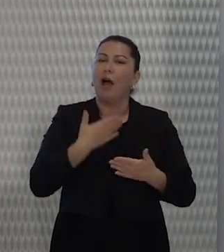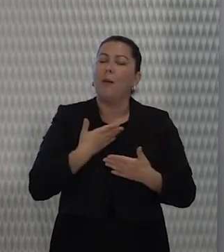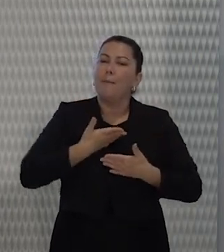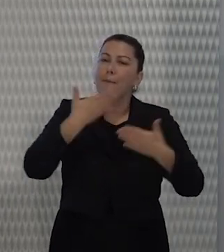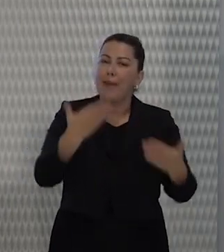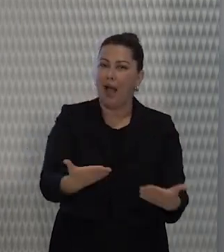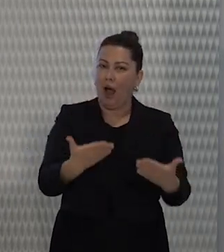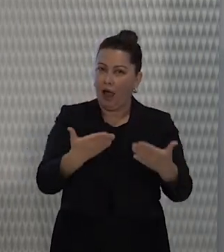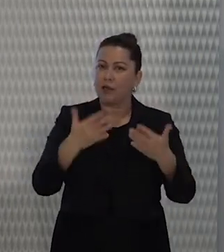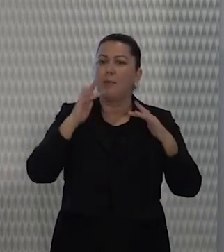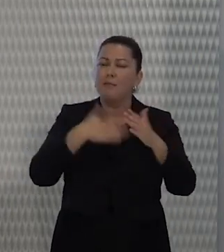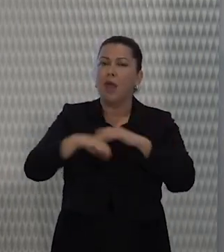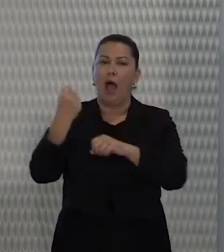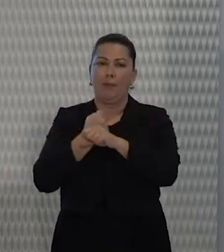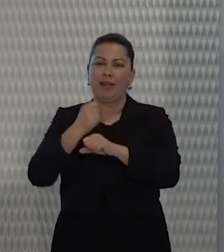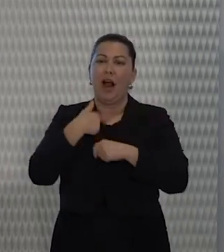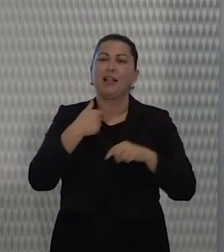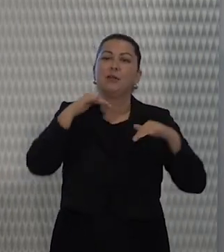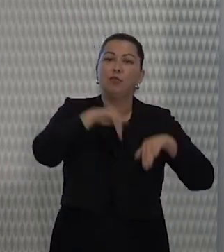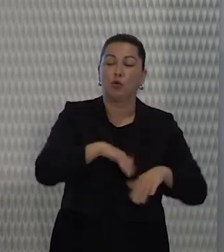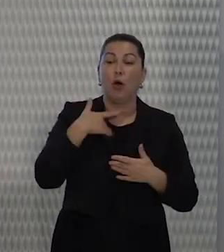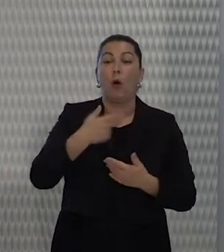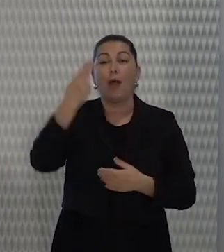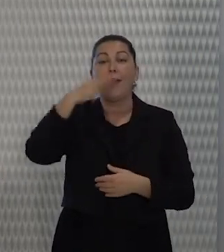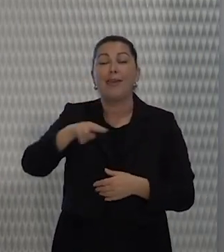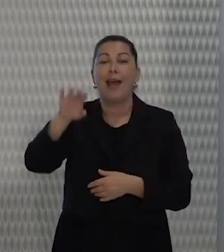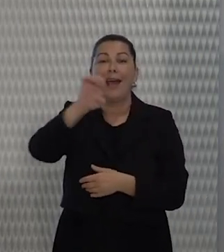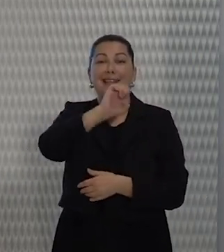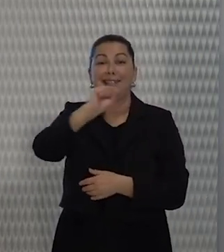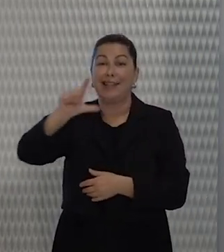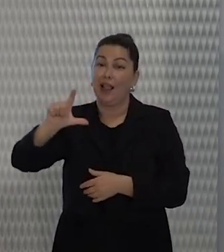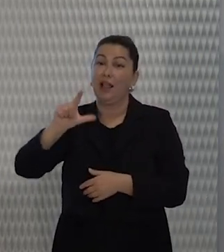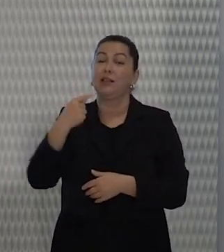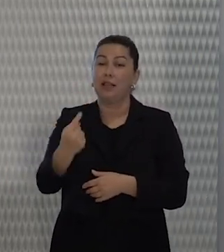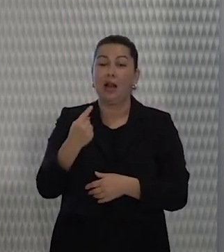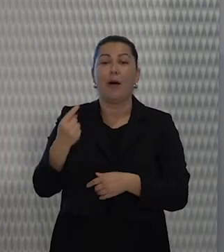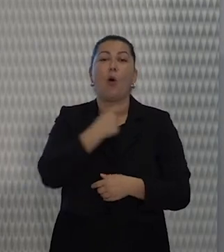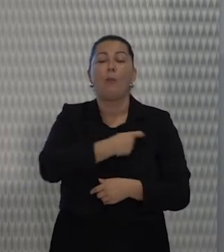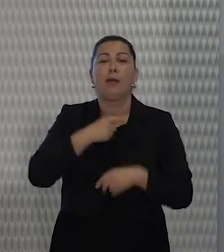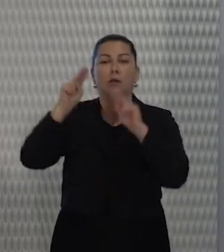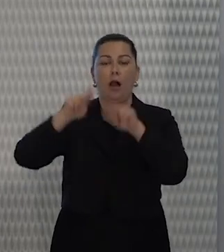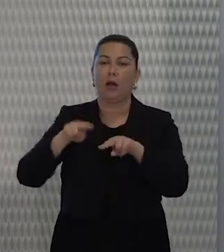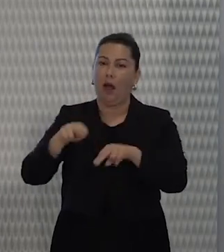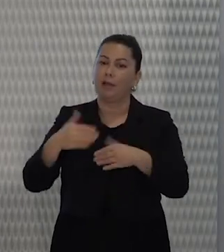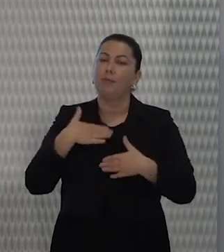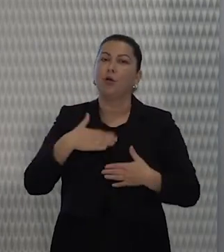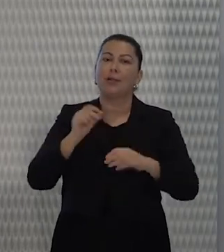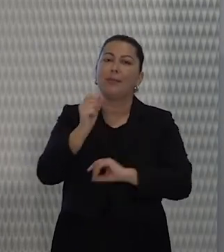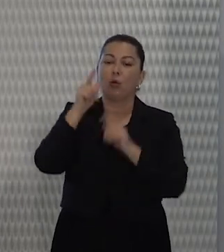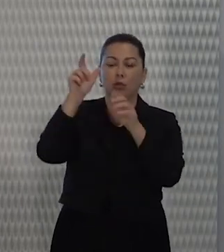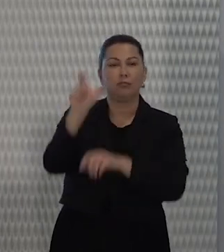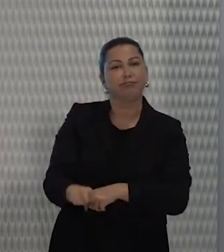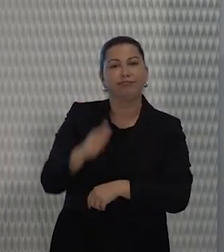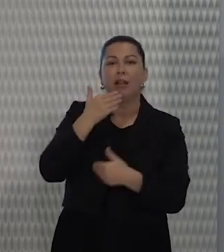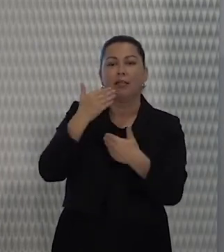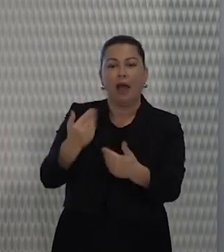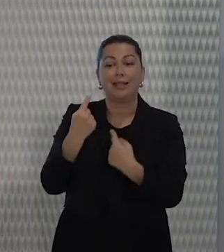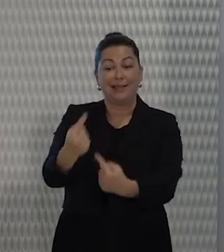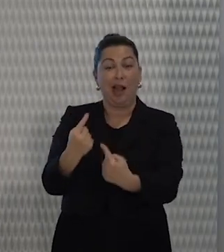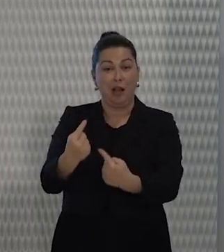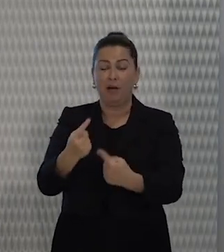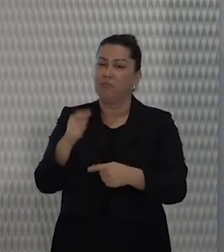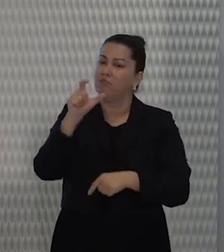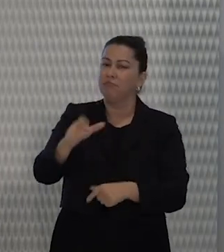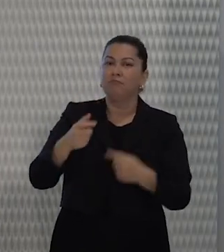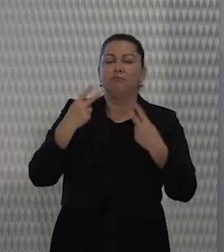Und Herr Martin Essler, Kommerzialrat, ich möchte mich bei Ihnen ganz herzlich bedanken. Es sind Vorbilder wie Sie, die unternehmerisch was geschafft haben, die